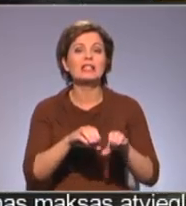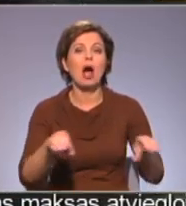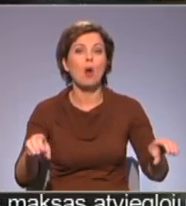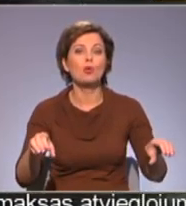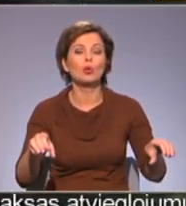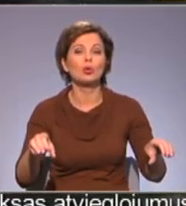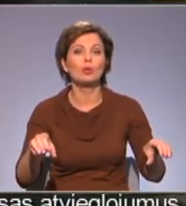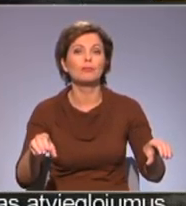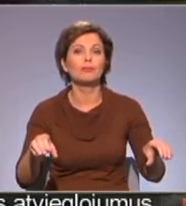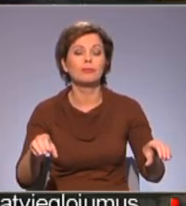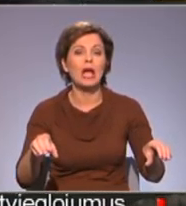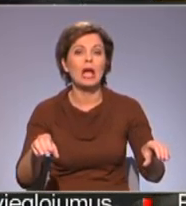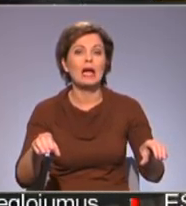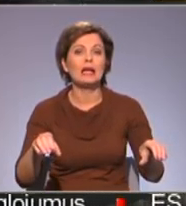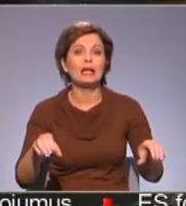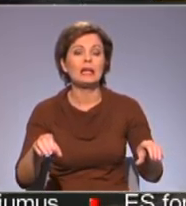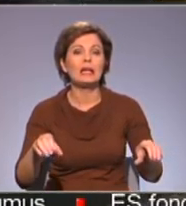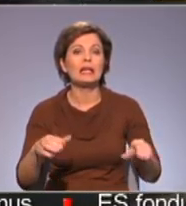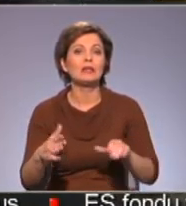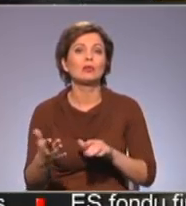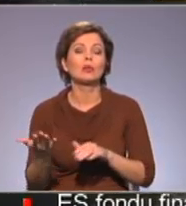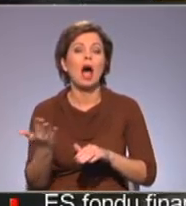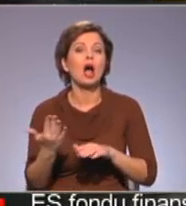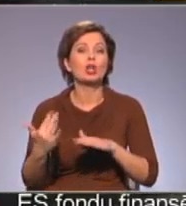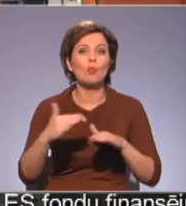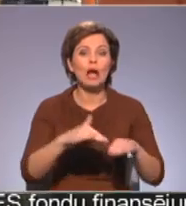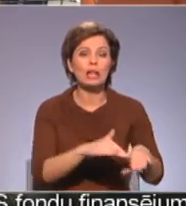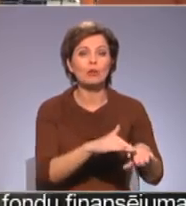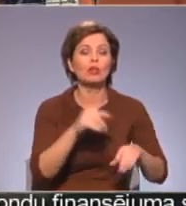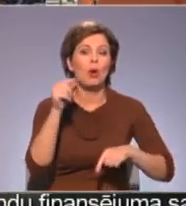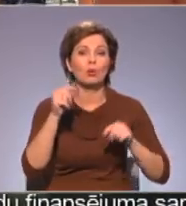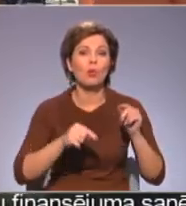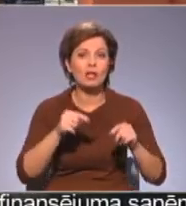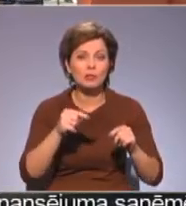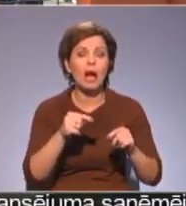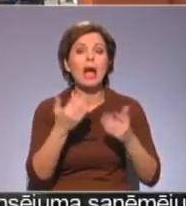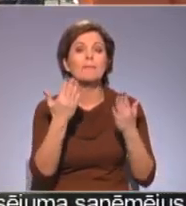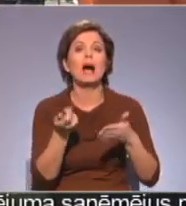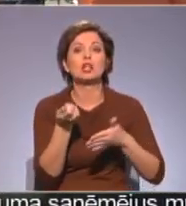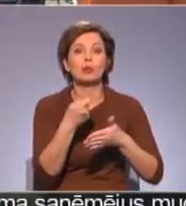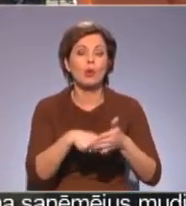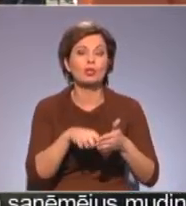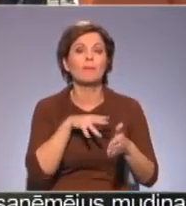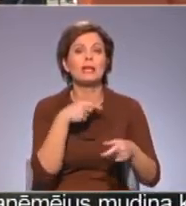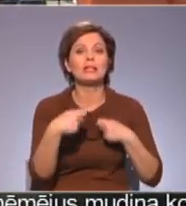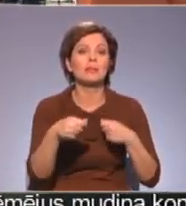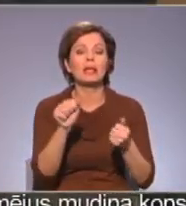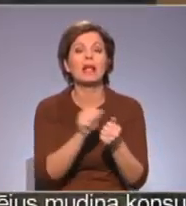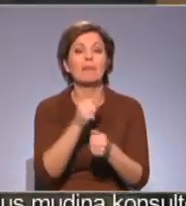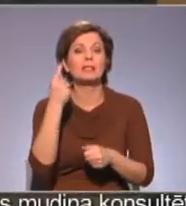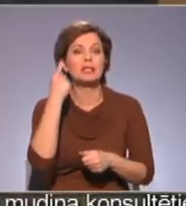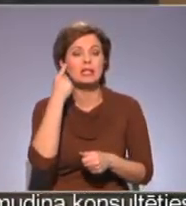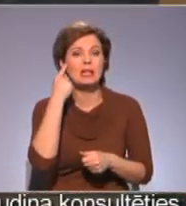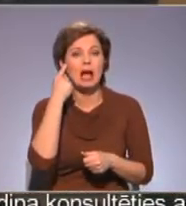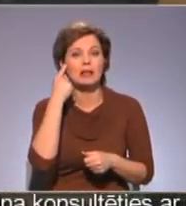izvadu, kuros nāk notekūdeņi vai vēl lietus ūdeņi. Pasākuma noslēgumā tika izspēlēta vides izziņas